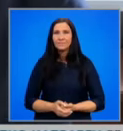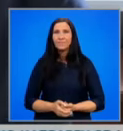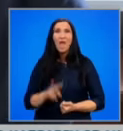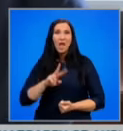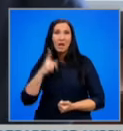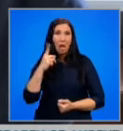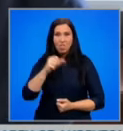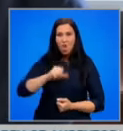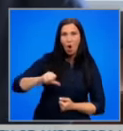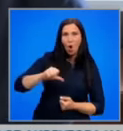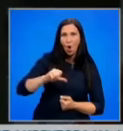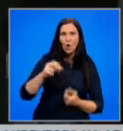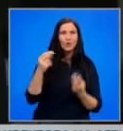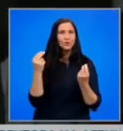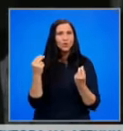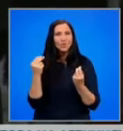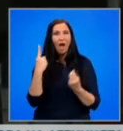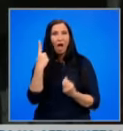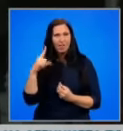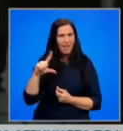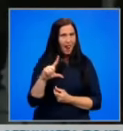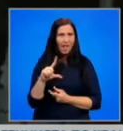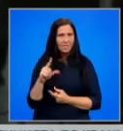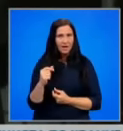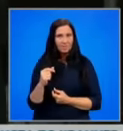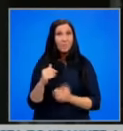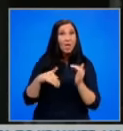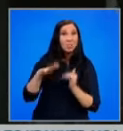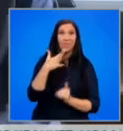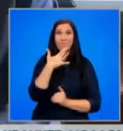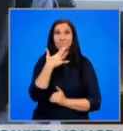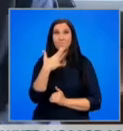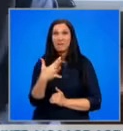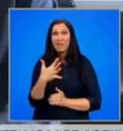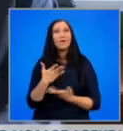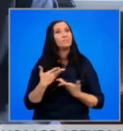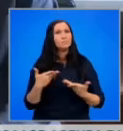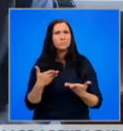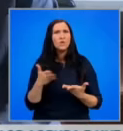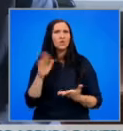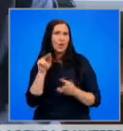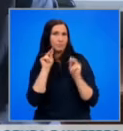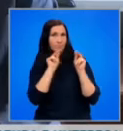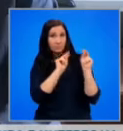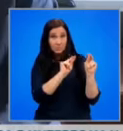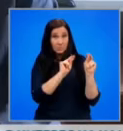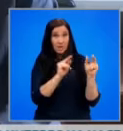Или едно олио струва литър над 5 лева. Ние ще